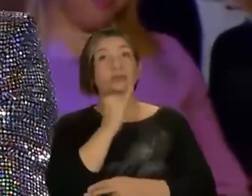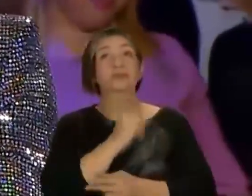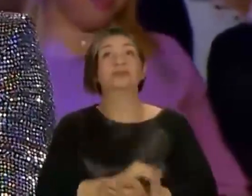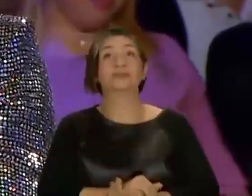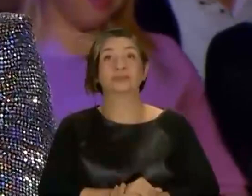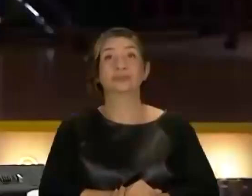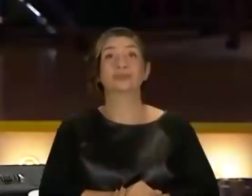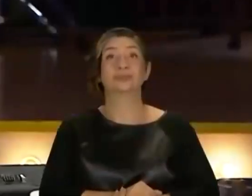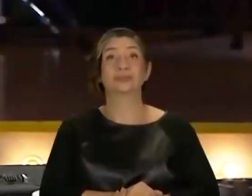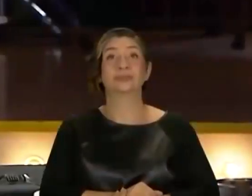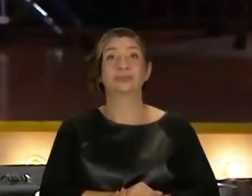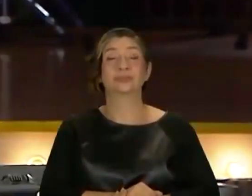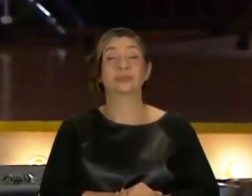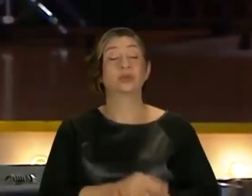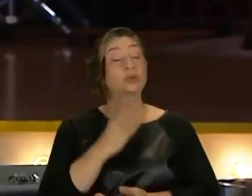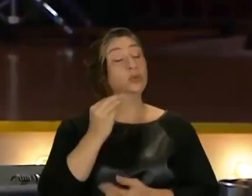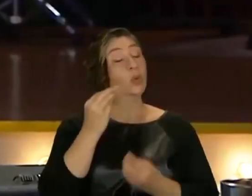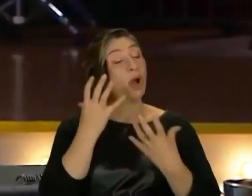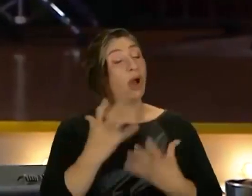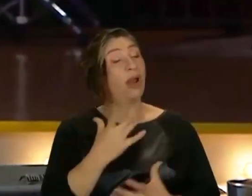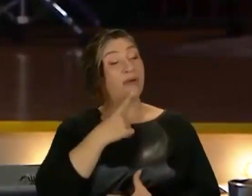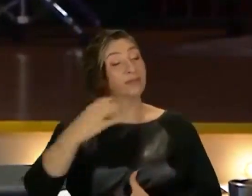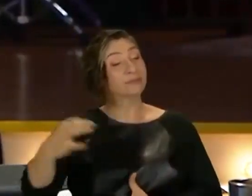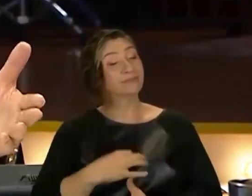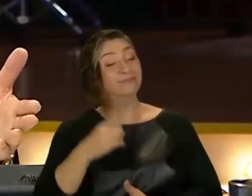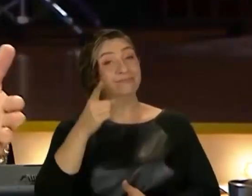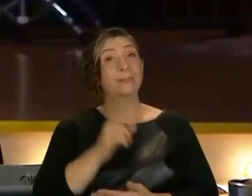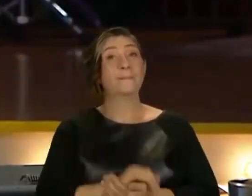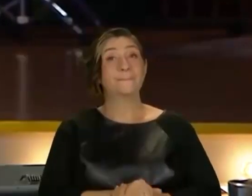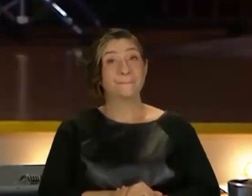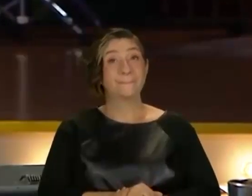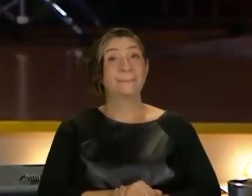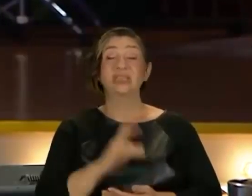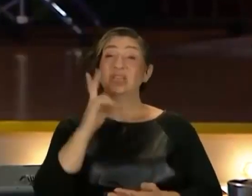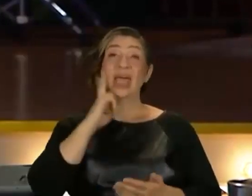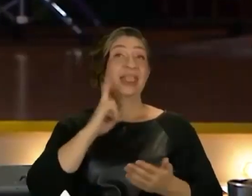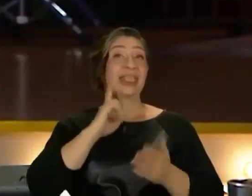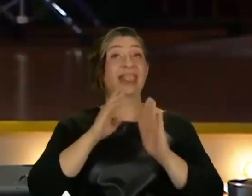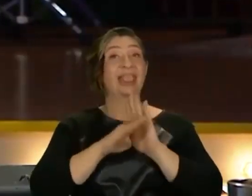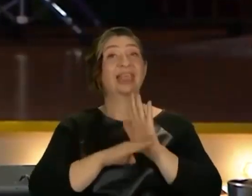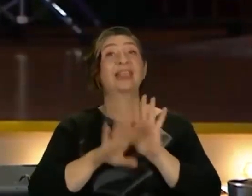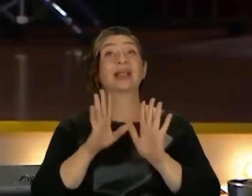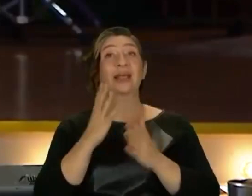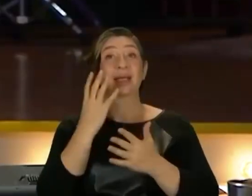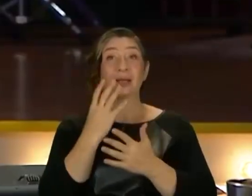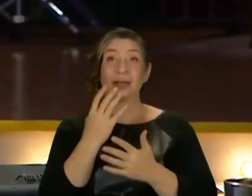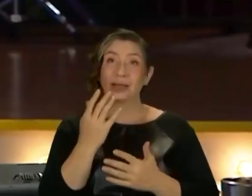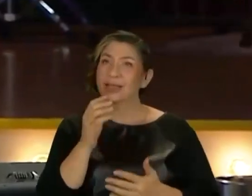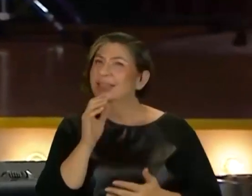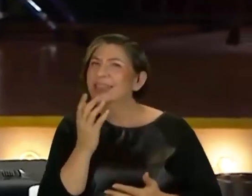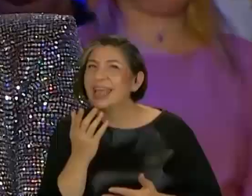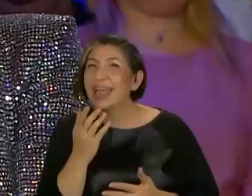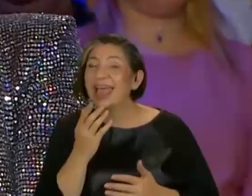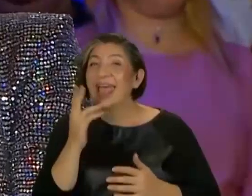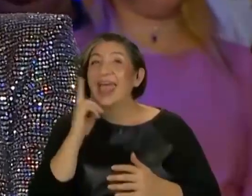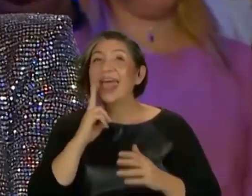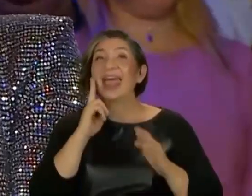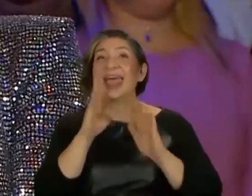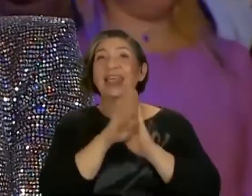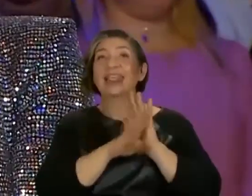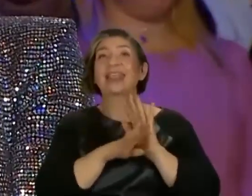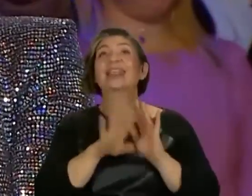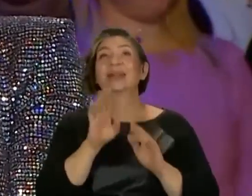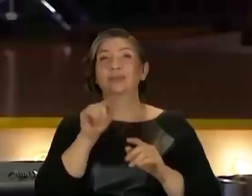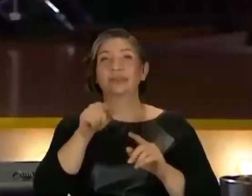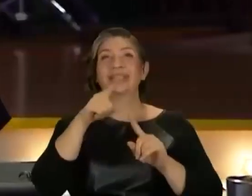evet. Bu çok ağır çok bir şey. Ağır. Yani bu bir de... Evet, hiç etik değil. Kayıt. Etik değil. Hiç ne değil? Etik değil.